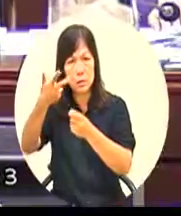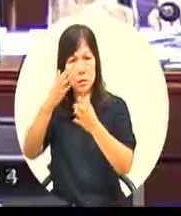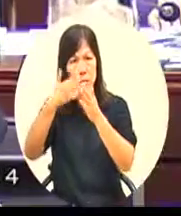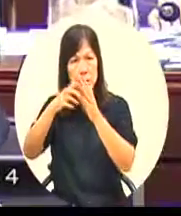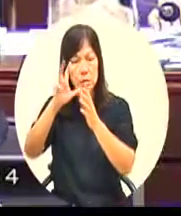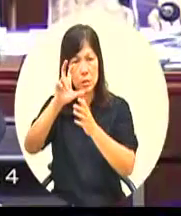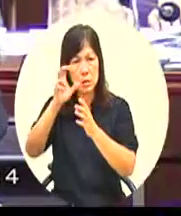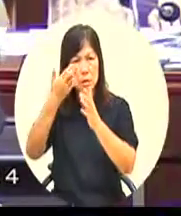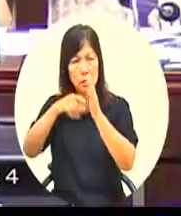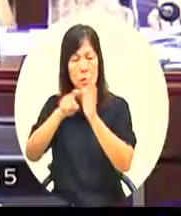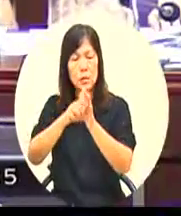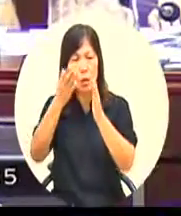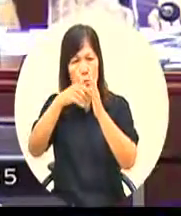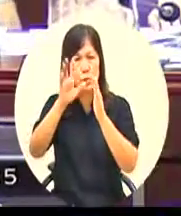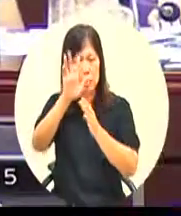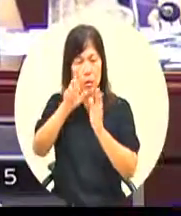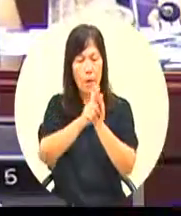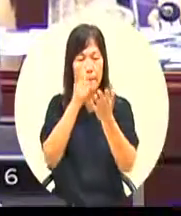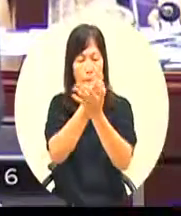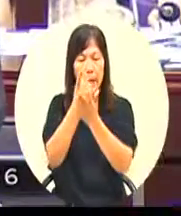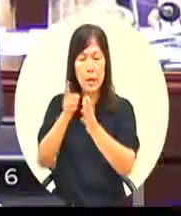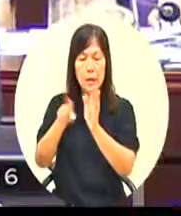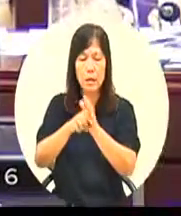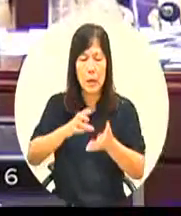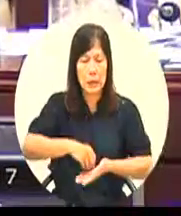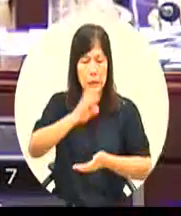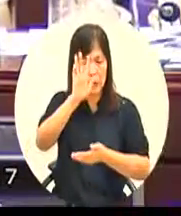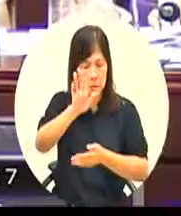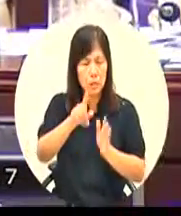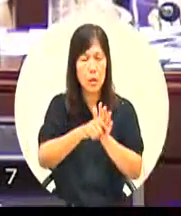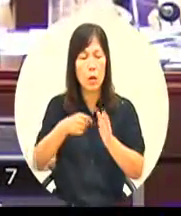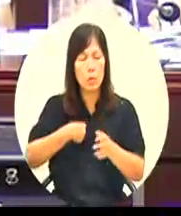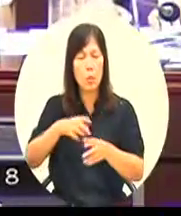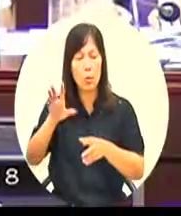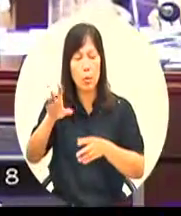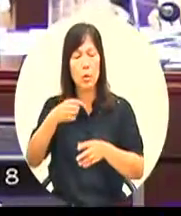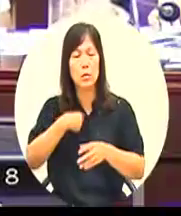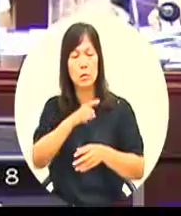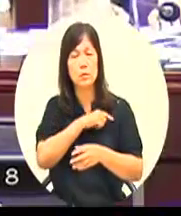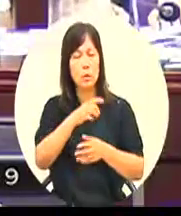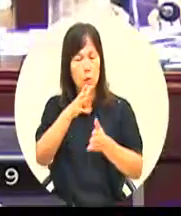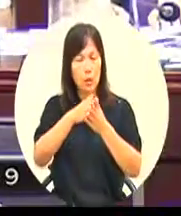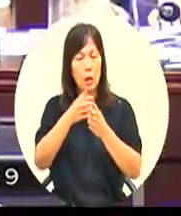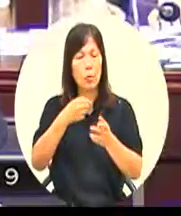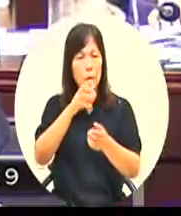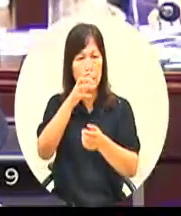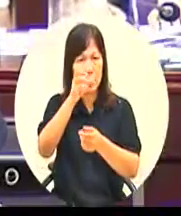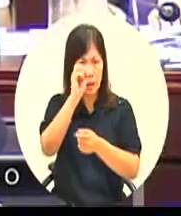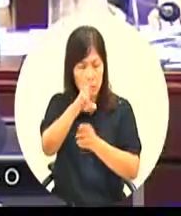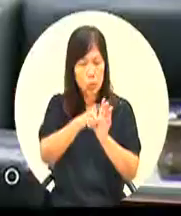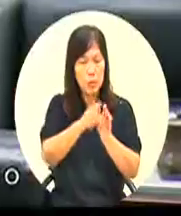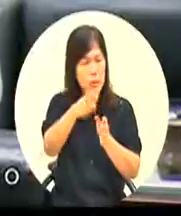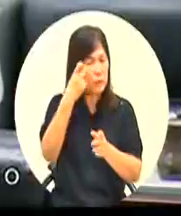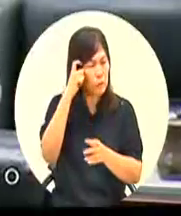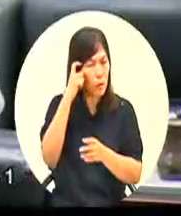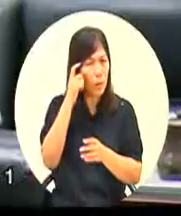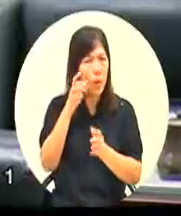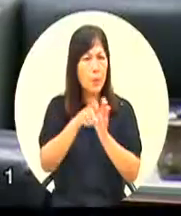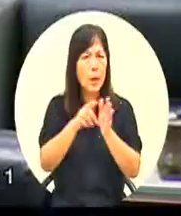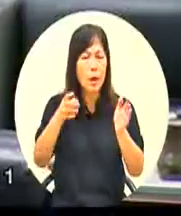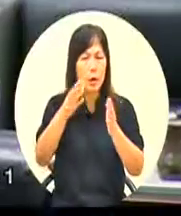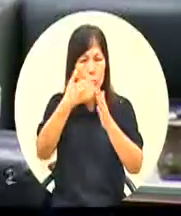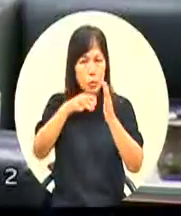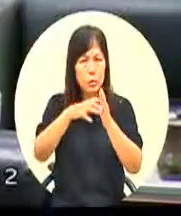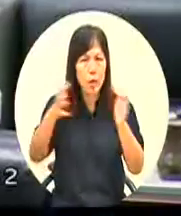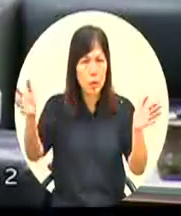实学校一定是他要提出申请。 你要的资料，我现在都把你调好了。 对呀， 你想一想嘛，我们总共学校